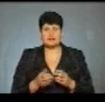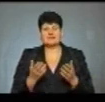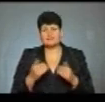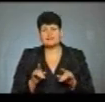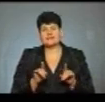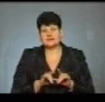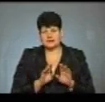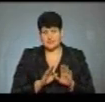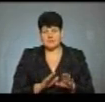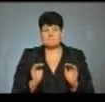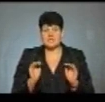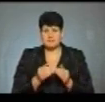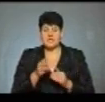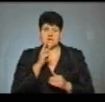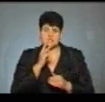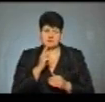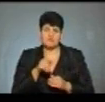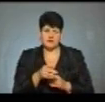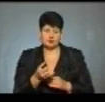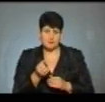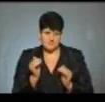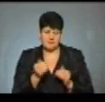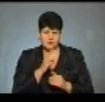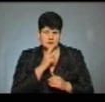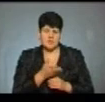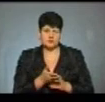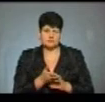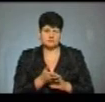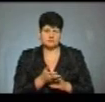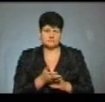так, мінімальна зарплата, ви отримуєте мінімальну зарплату?